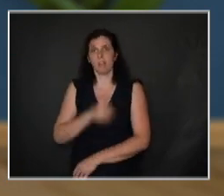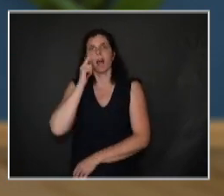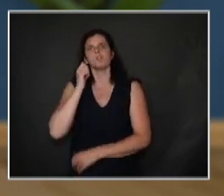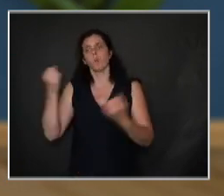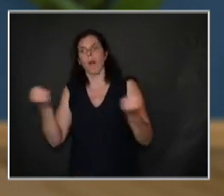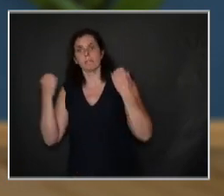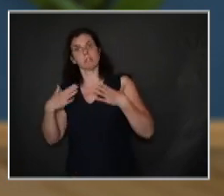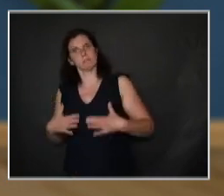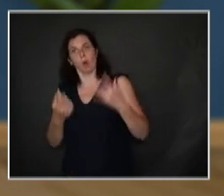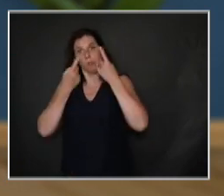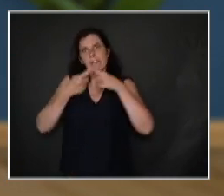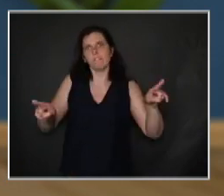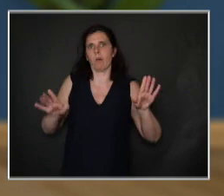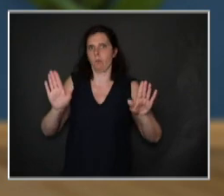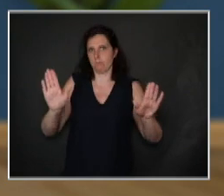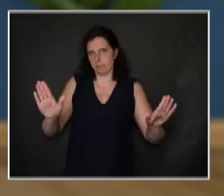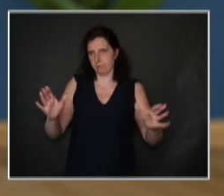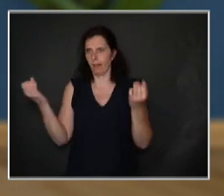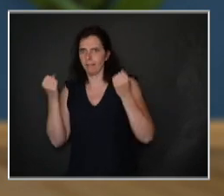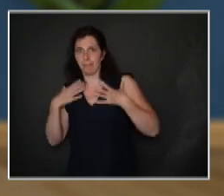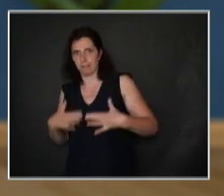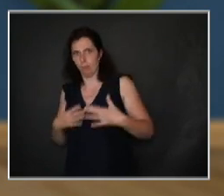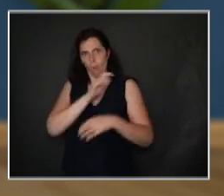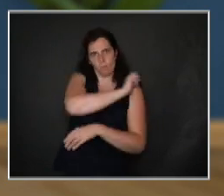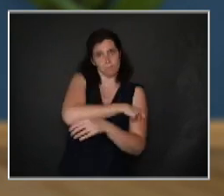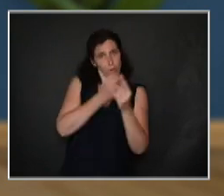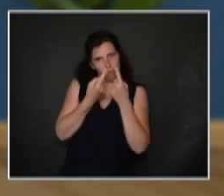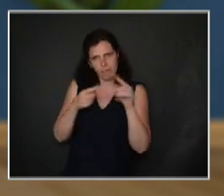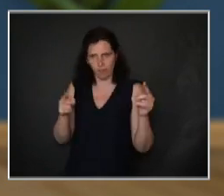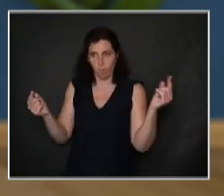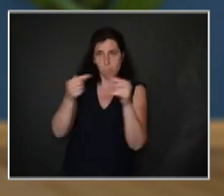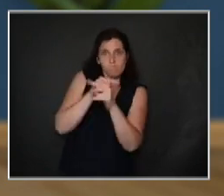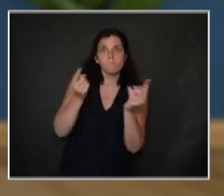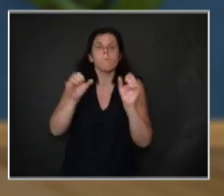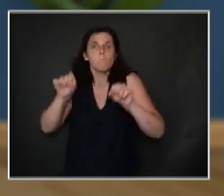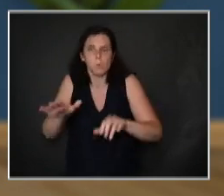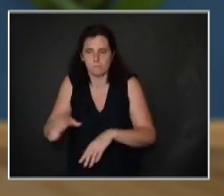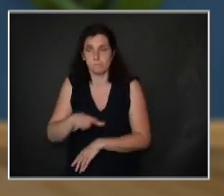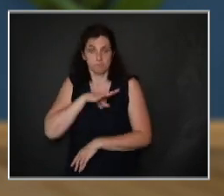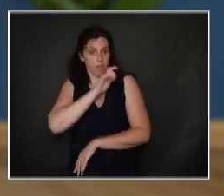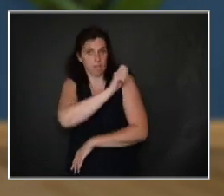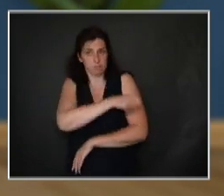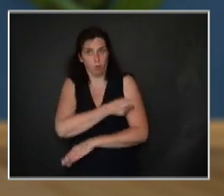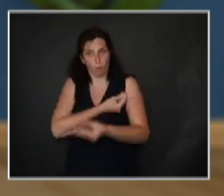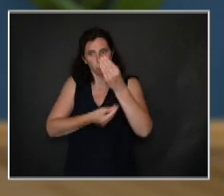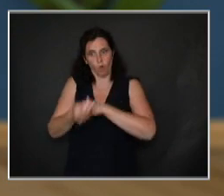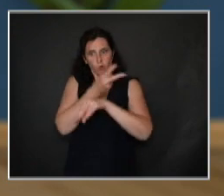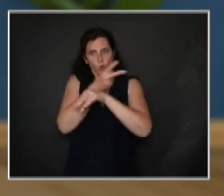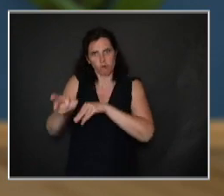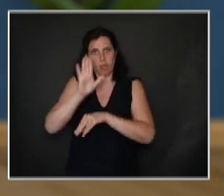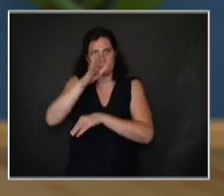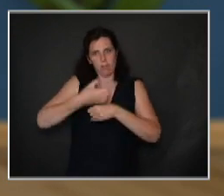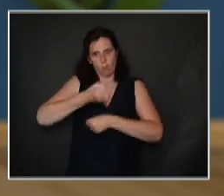l'activité physique. L'activité physique n'est pas forcément le sport, et inversement. Parce qu'il y a des sports qui sont plutôt dangereux pour la colonne